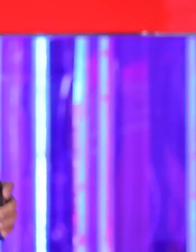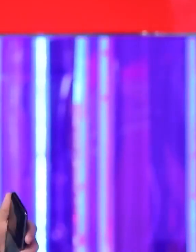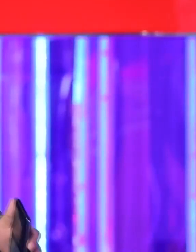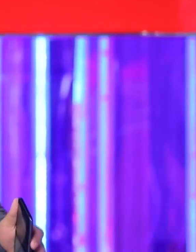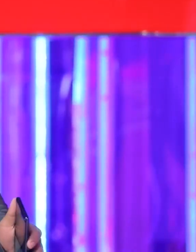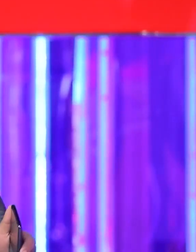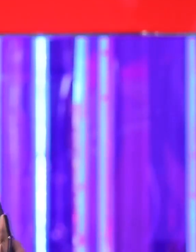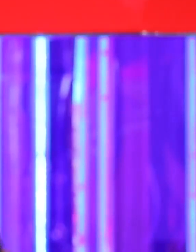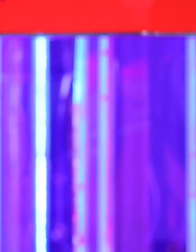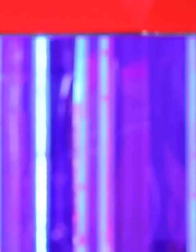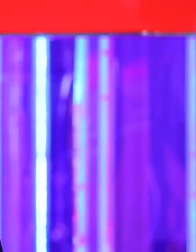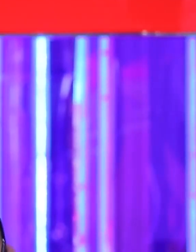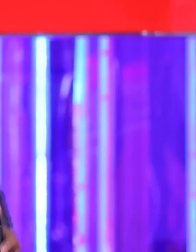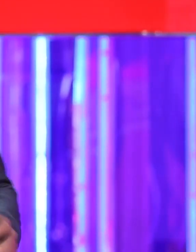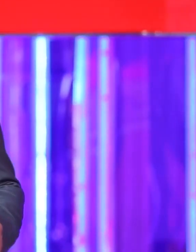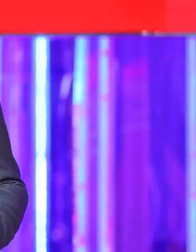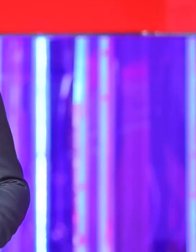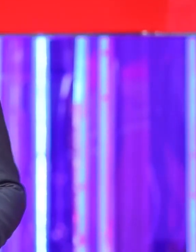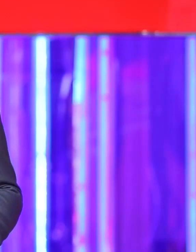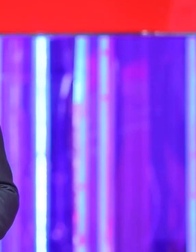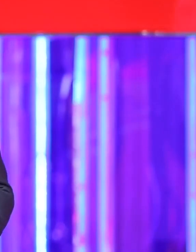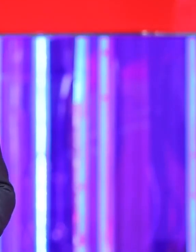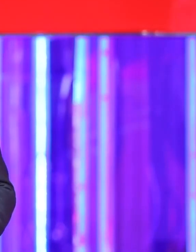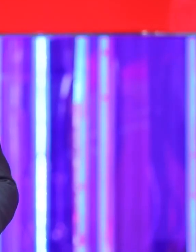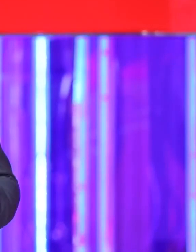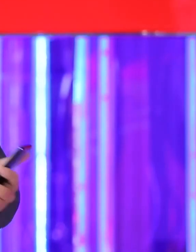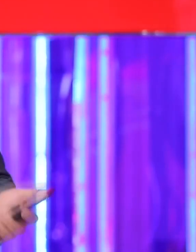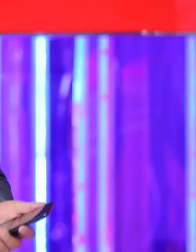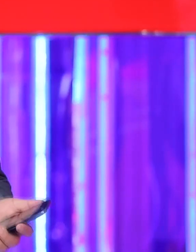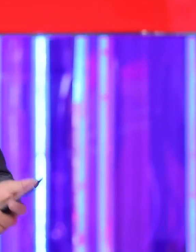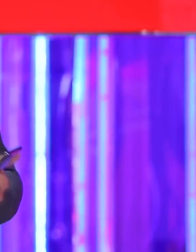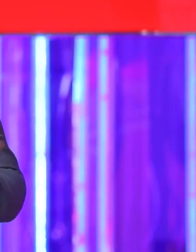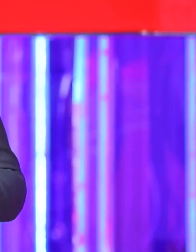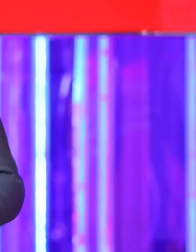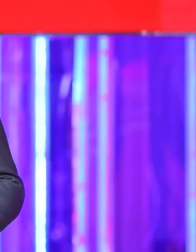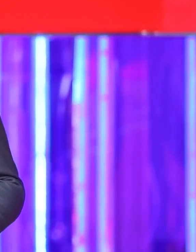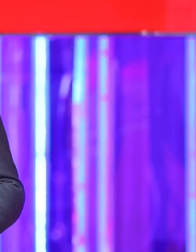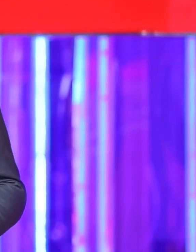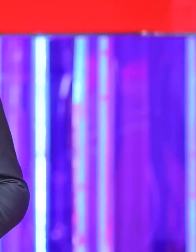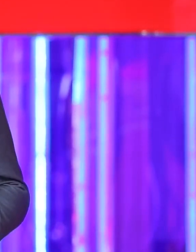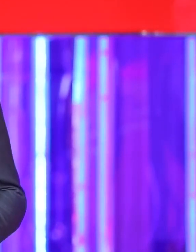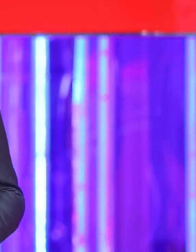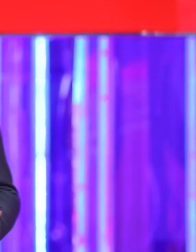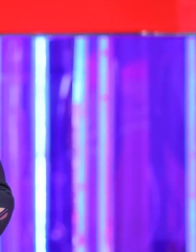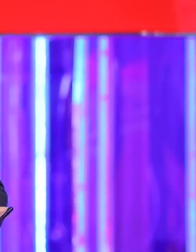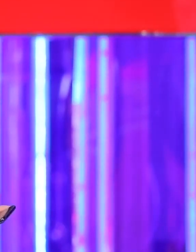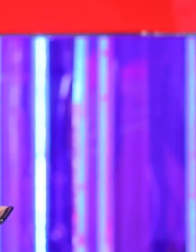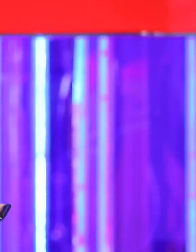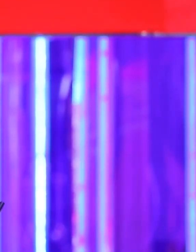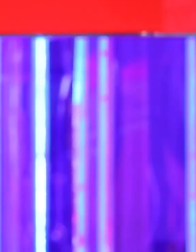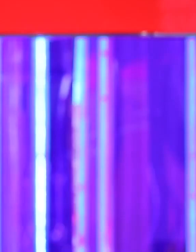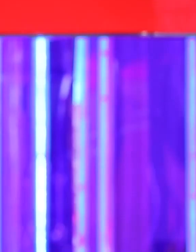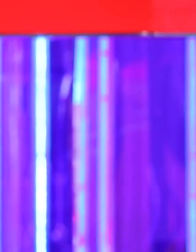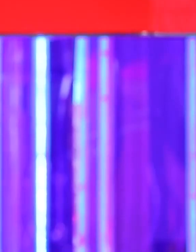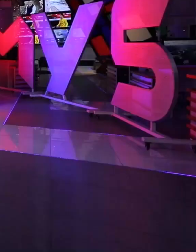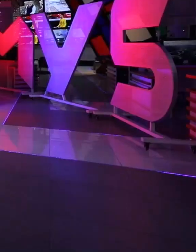lavhalar bugun efirga uzatiladi. Vaksinatsiya jarayonlari, vaksina olayotganlarga pul to'lanadimi, ular sug'urtalanadimi? Dastavval esa